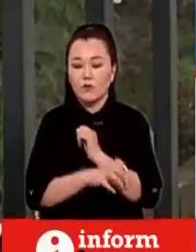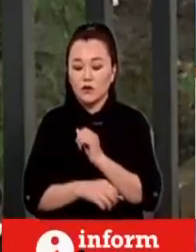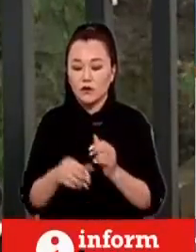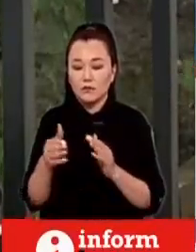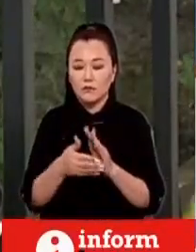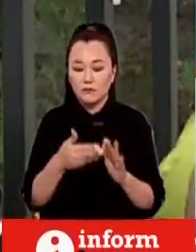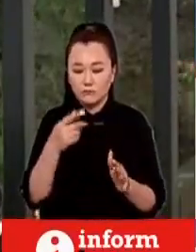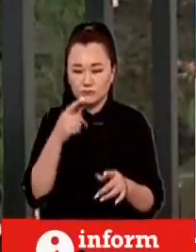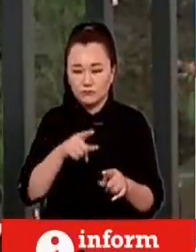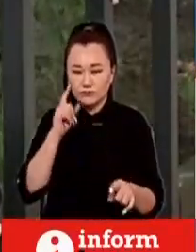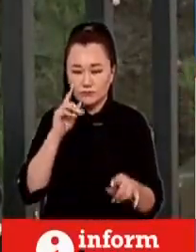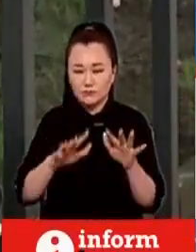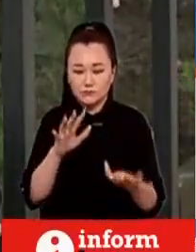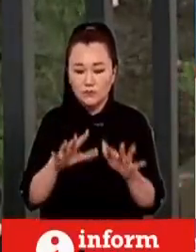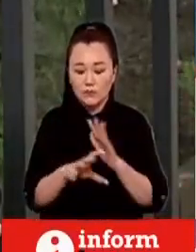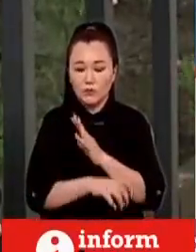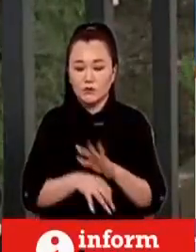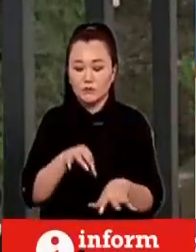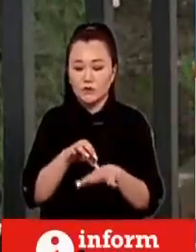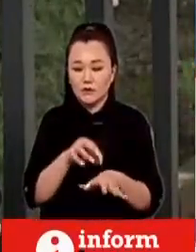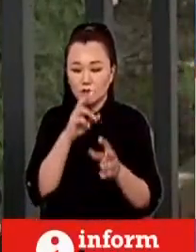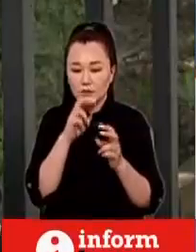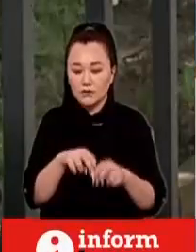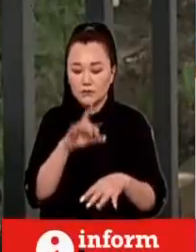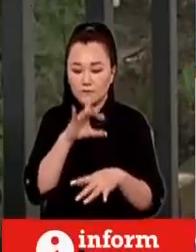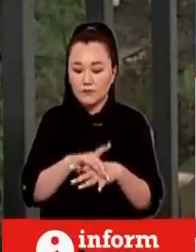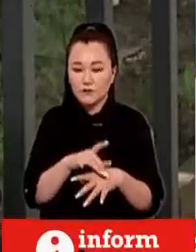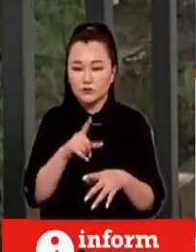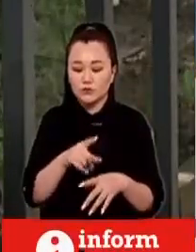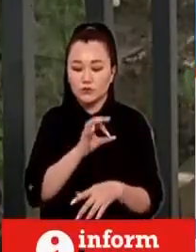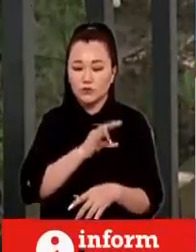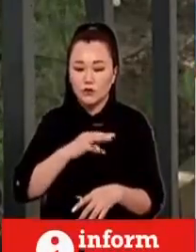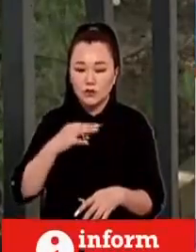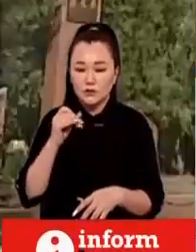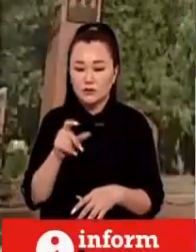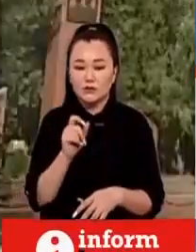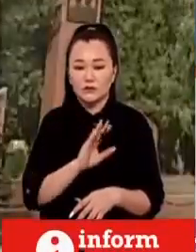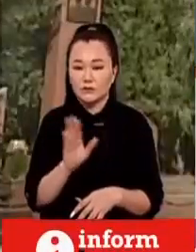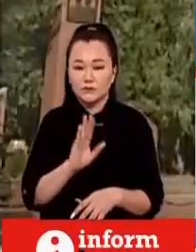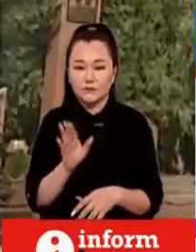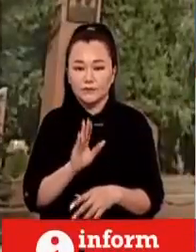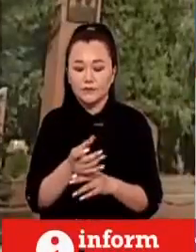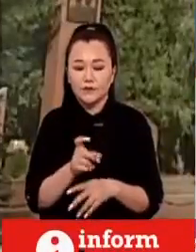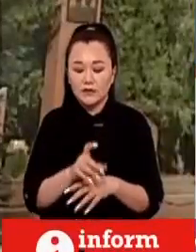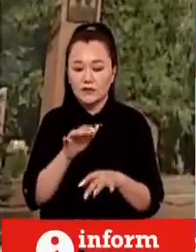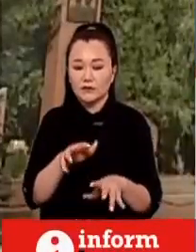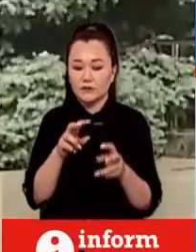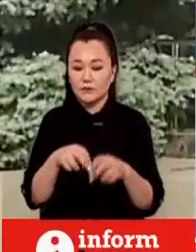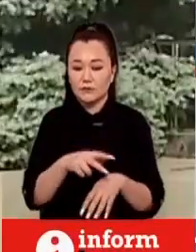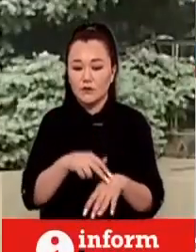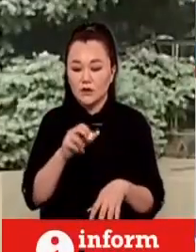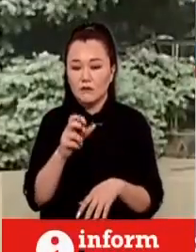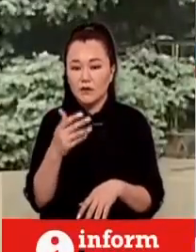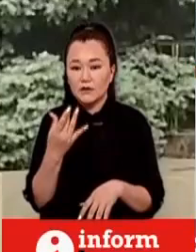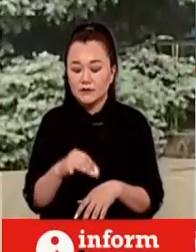вызвали подозрения. После этого провели экспертизу и выяснили, что украшения не золотые. Сейчас дело рассматривает полиция